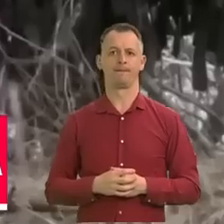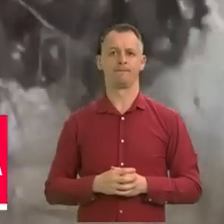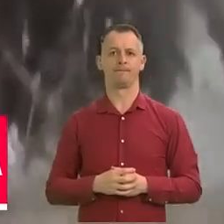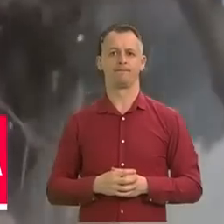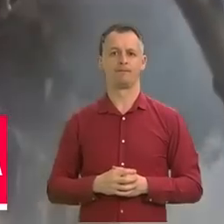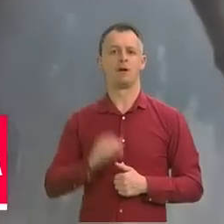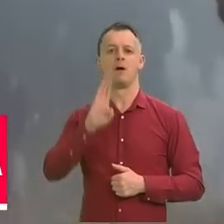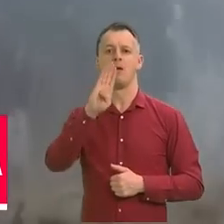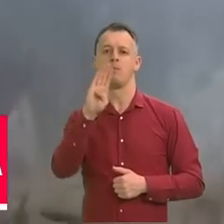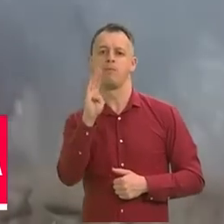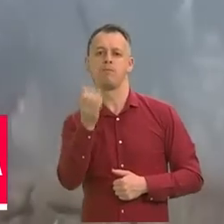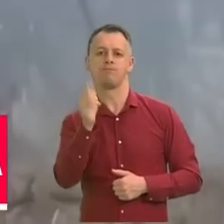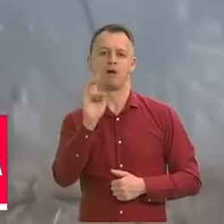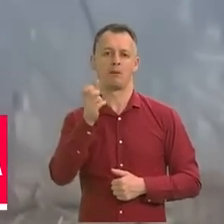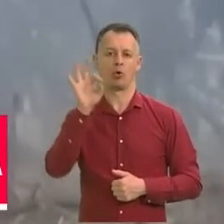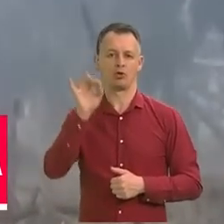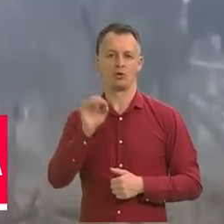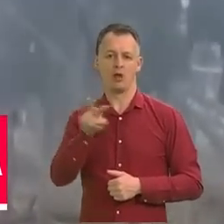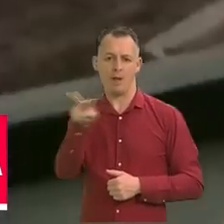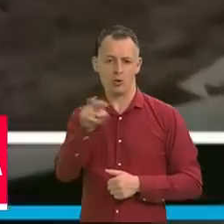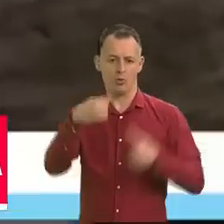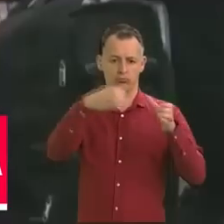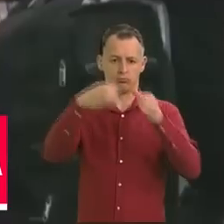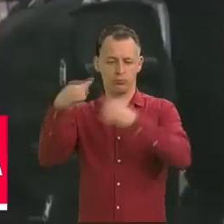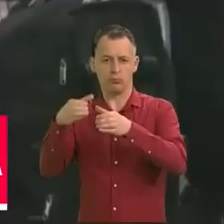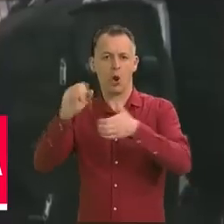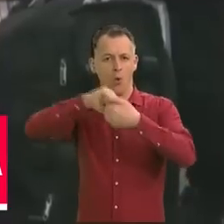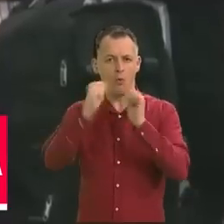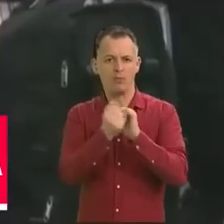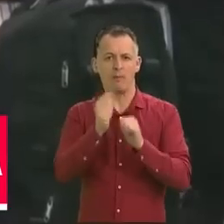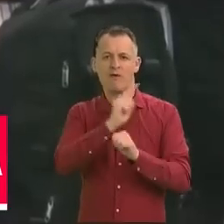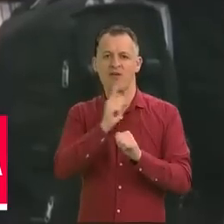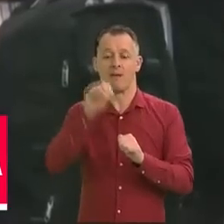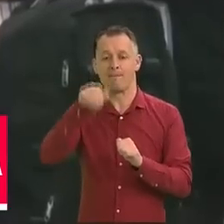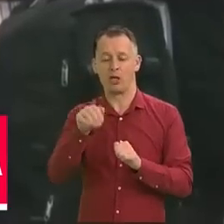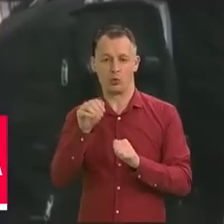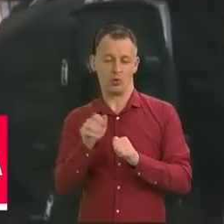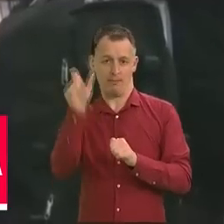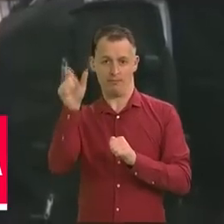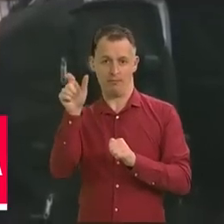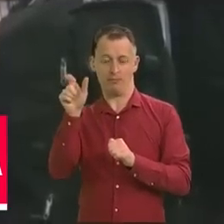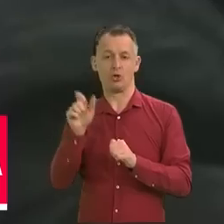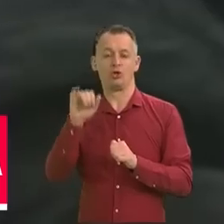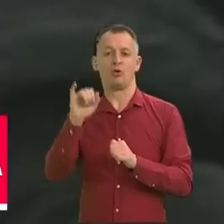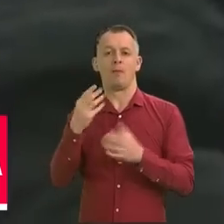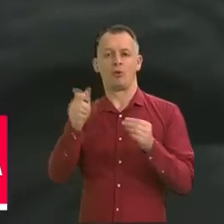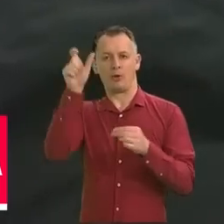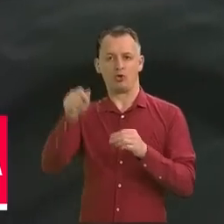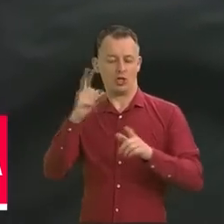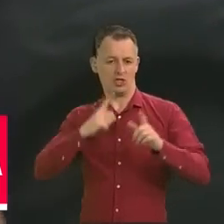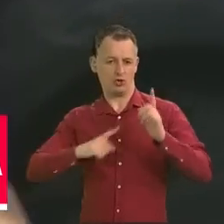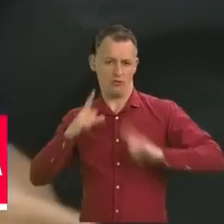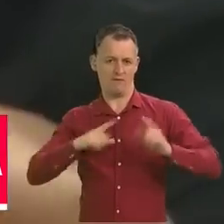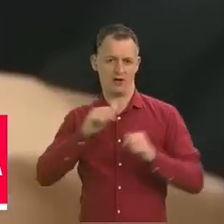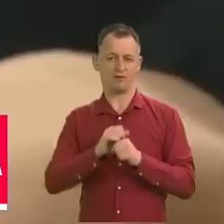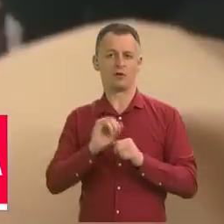În Bahmut, ambele tabere luptă cu încrâncenare pentru fiecare metru de pământ. Civilii sunt cei mai afectați și tot mai mulți dintre ei fug din calea războiului. În oraș